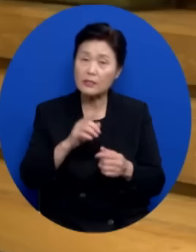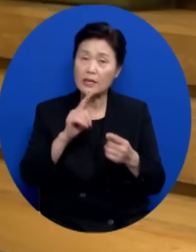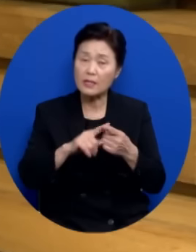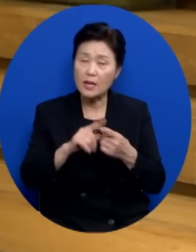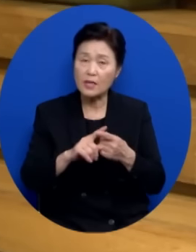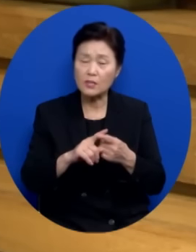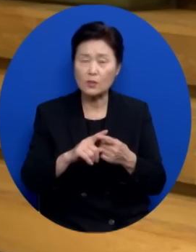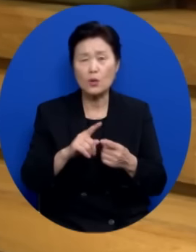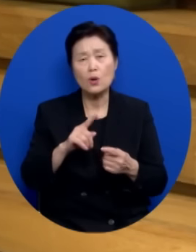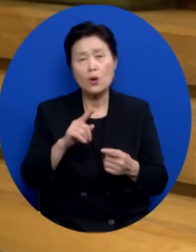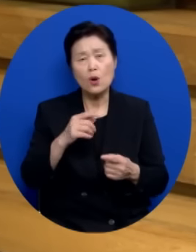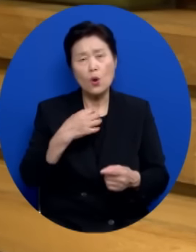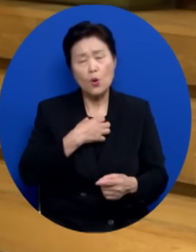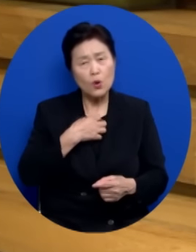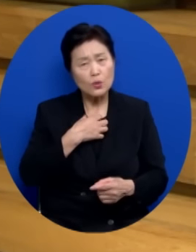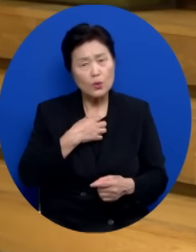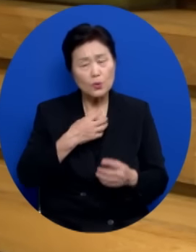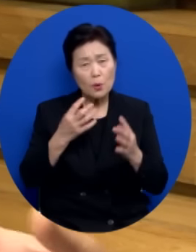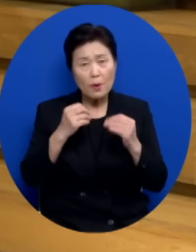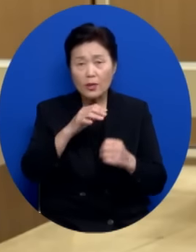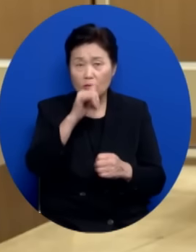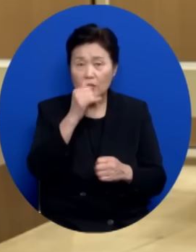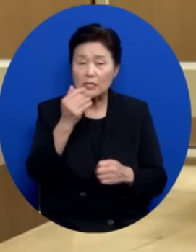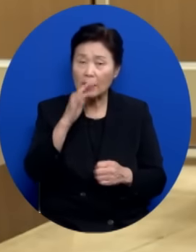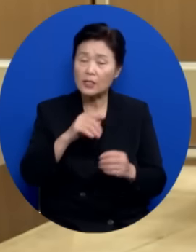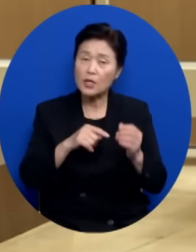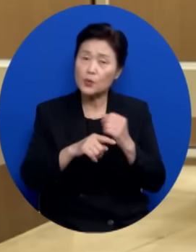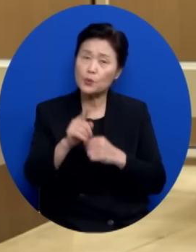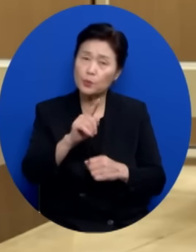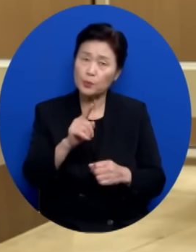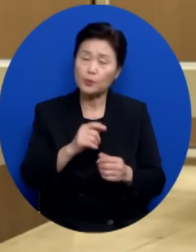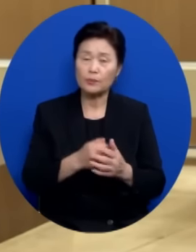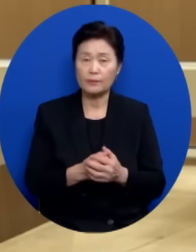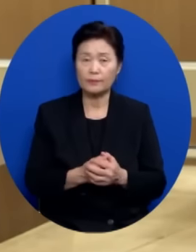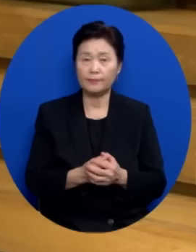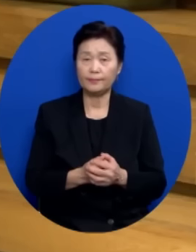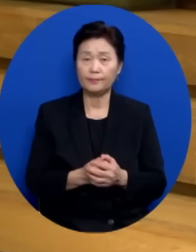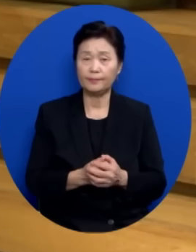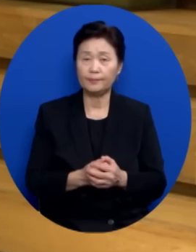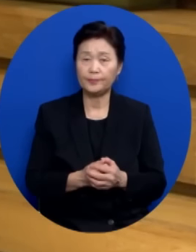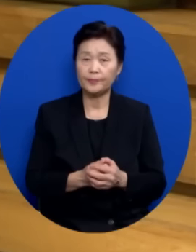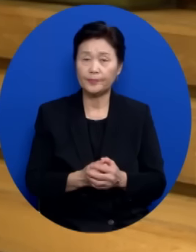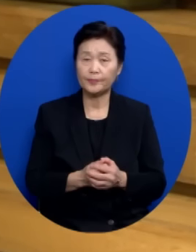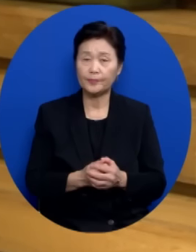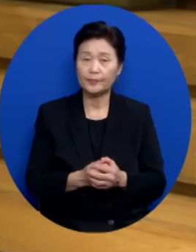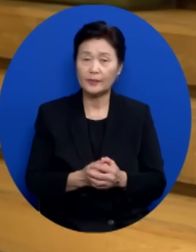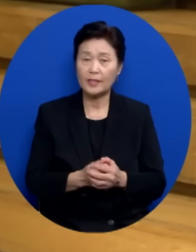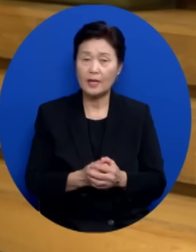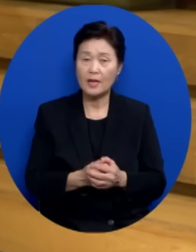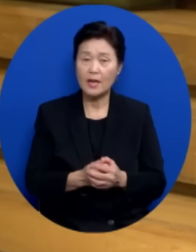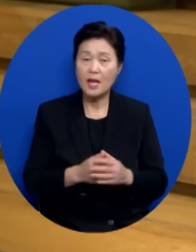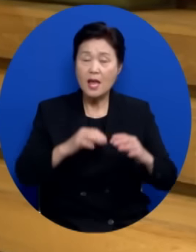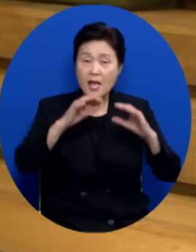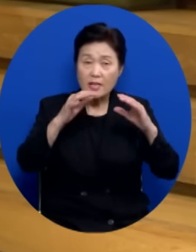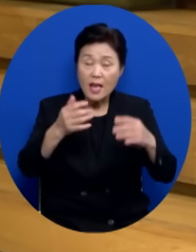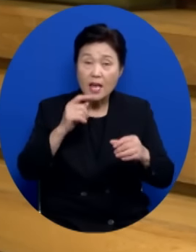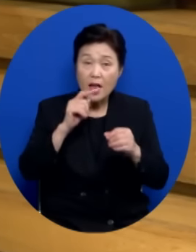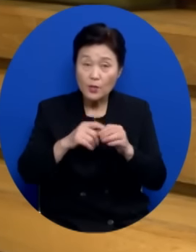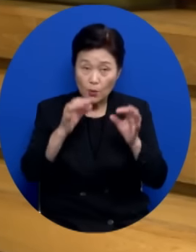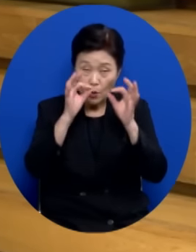또 우려를 나타내는 이유를 목사님 직접 좀 말씀을 좀 해주십시오. 전 세계적으로